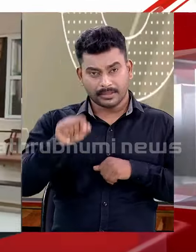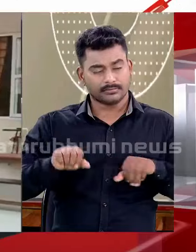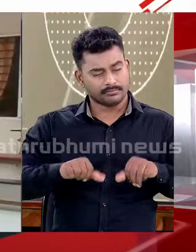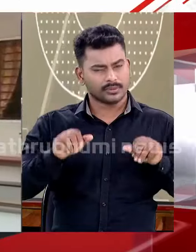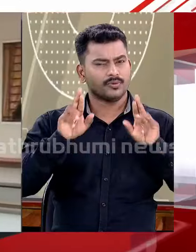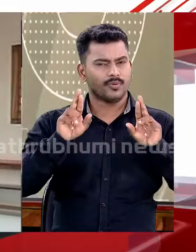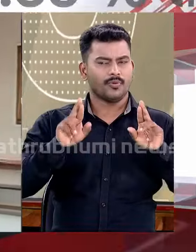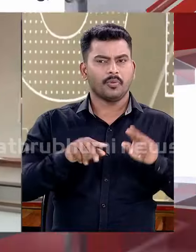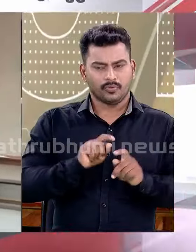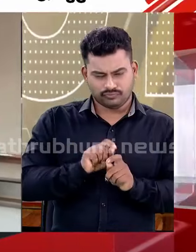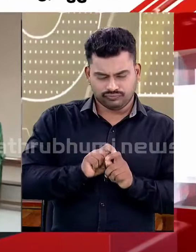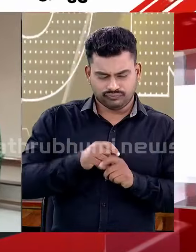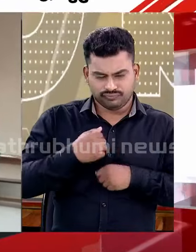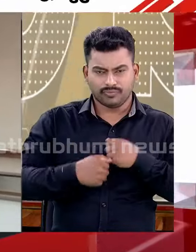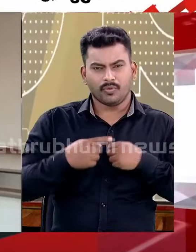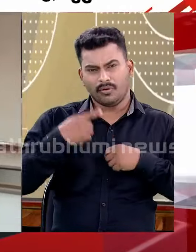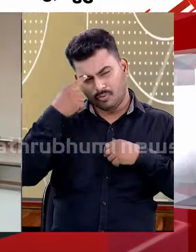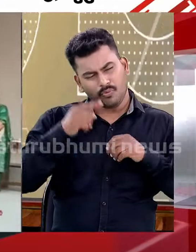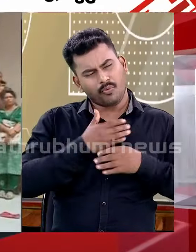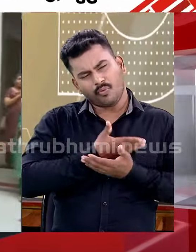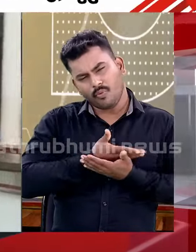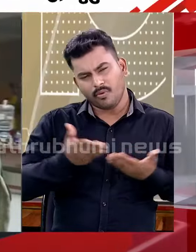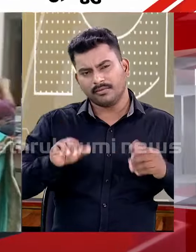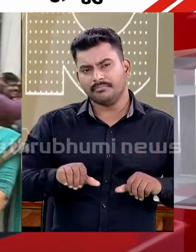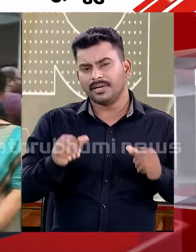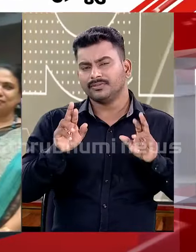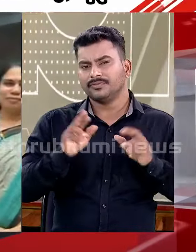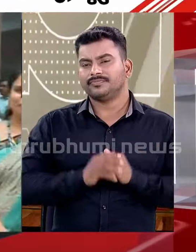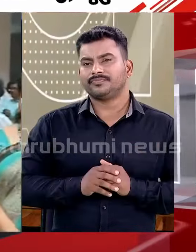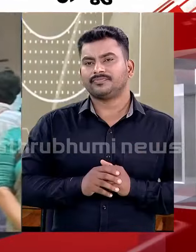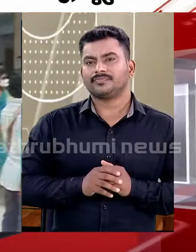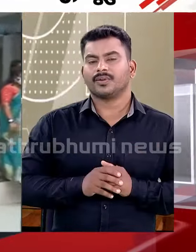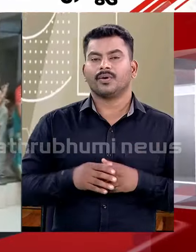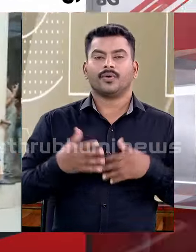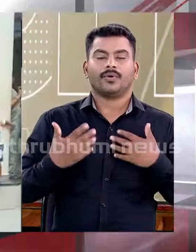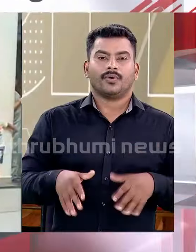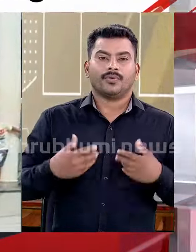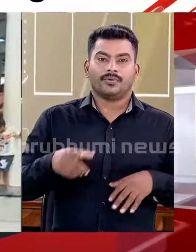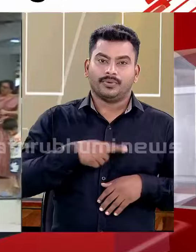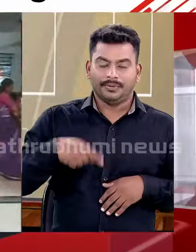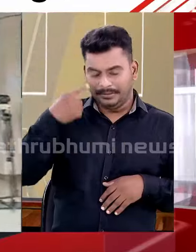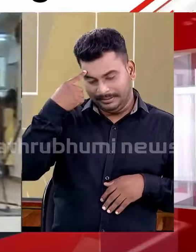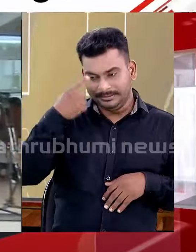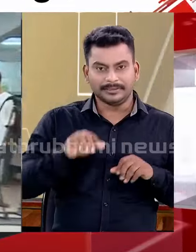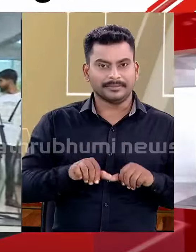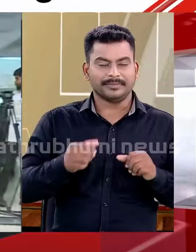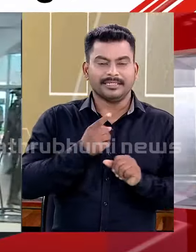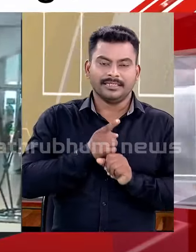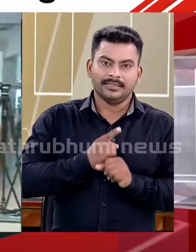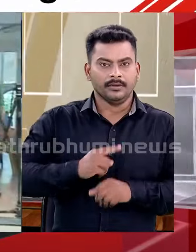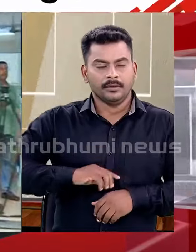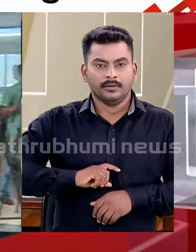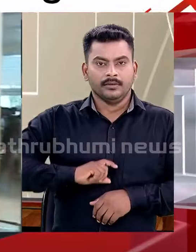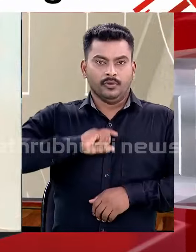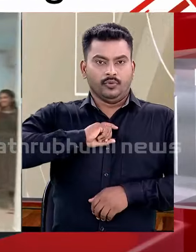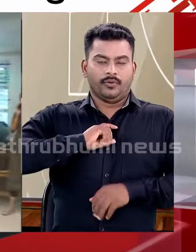എന്ന് തന്നെയാണ് ഞങ്ങളുടെ ഉറച്ച വിശ്വാസം. അത്തരത്തിലാണ് വിജയം ഉണ്ടാകുമെന്നുള്ള ആത്മവിശ്വാസം ടീച്ചറിനുണ്ടായിരുന്നു. പ്രിൻസിപ്പളാണ്.